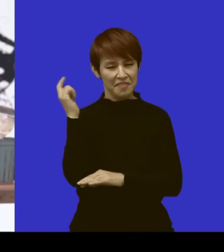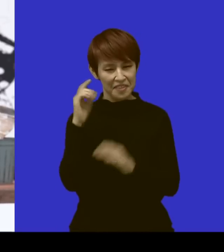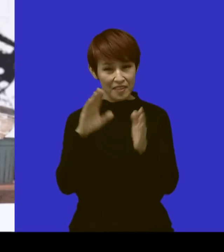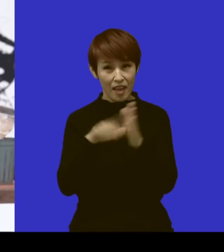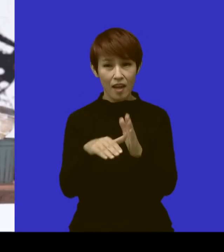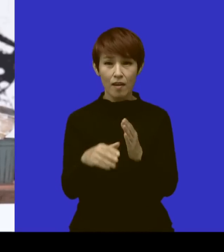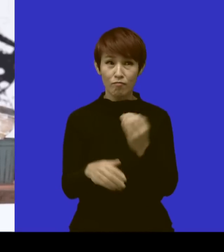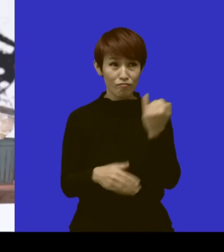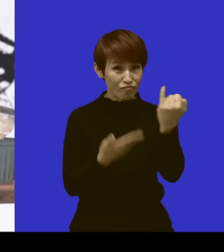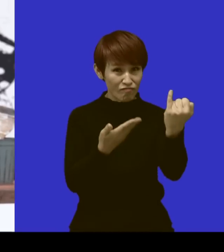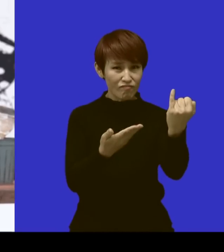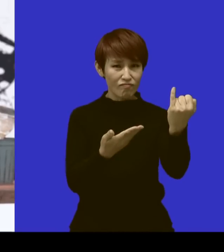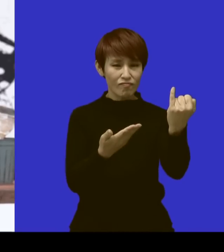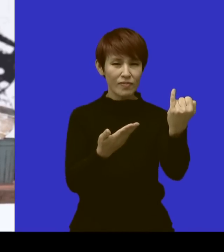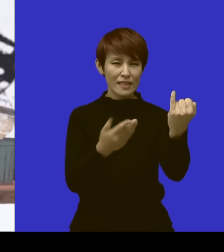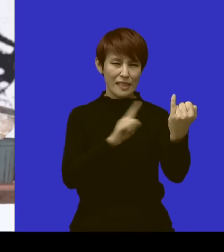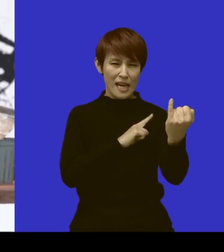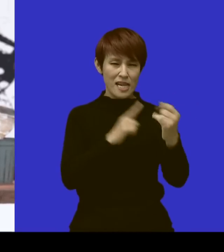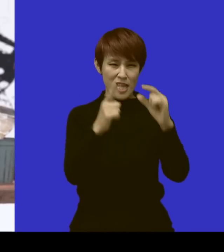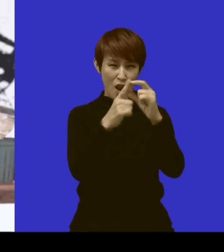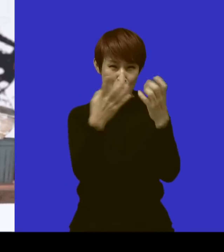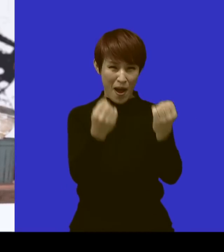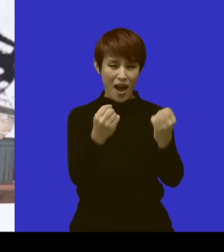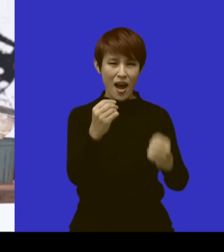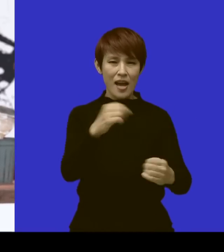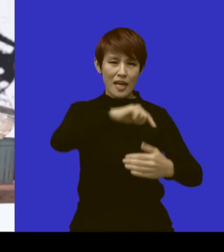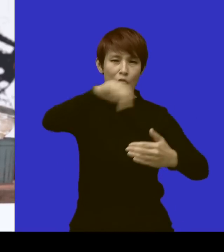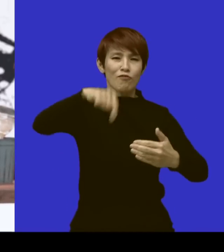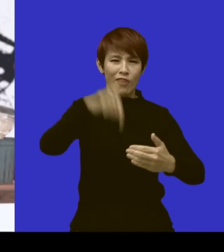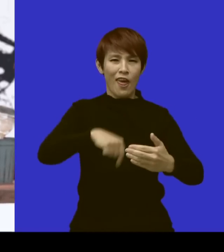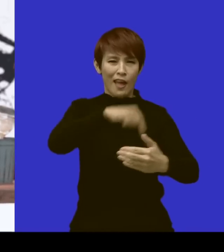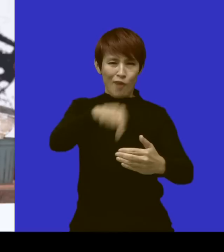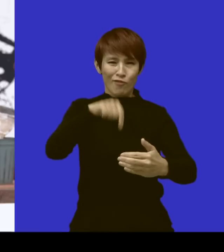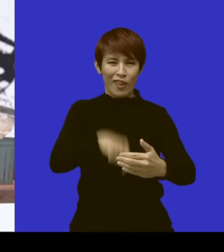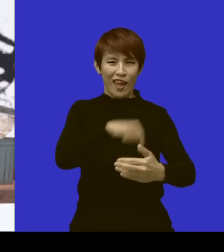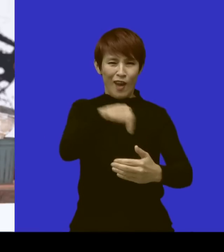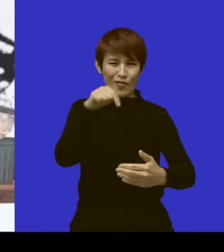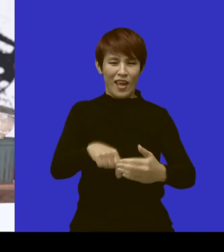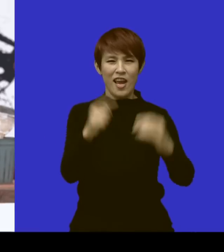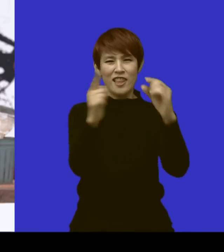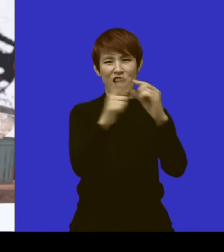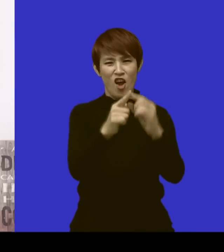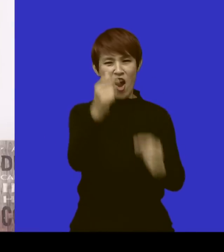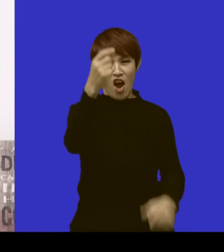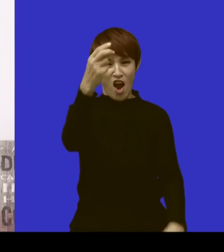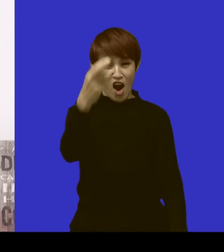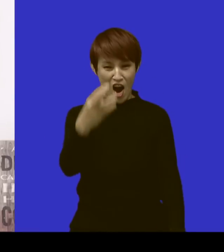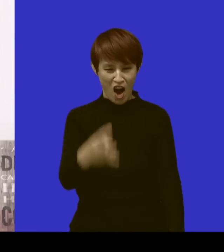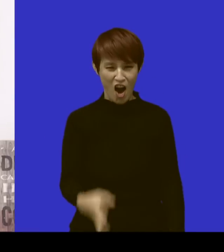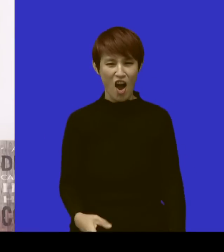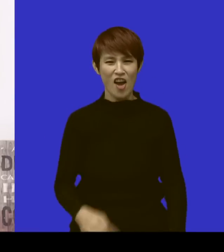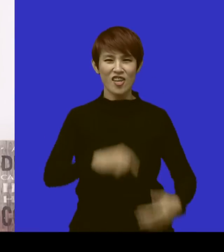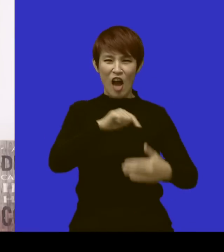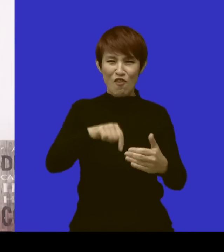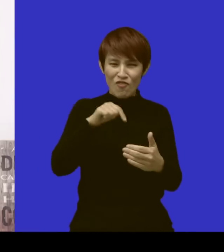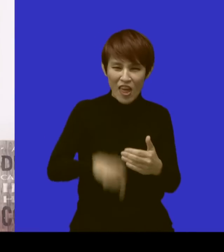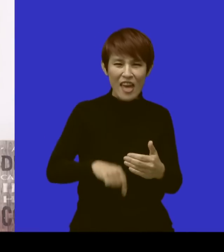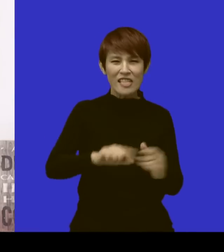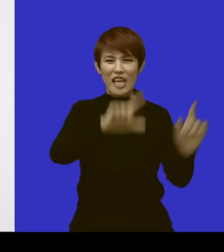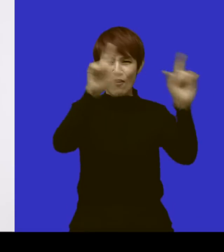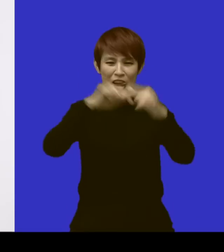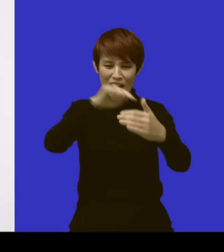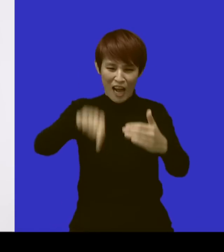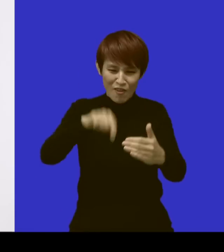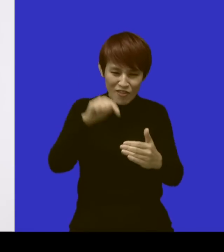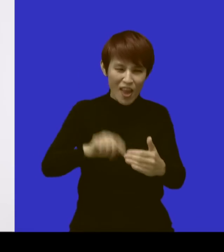오집사님 같은 경우는 말씀 중에 제일 많이 쓰신 단어가 가운데거든요. 말씀 가운데, 삶의 가운데, 생활